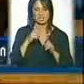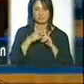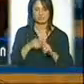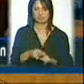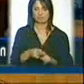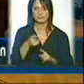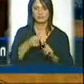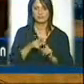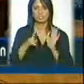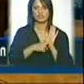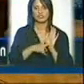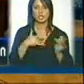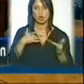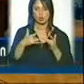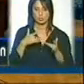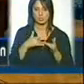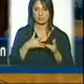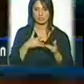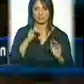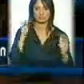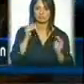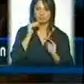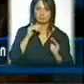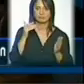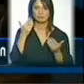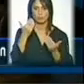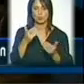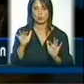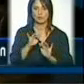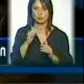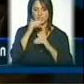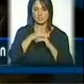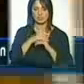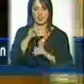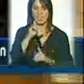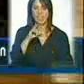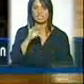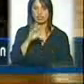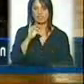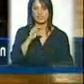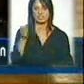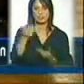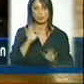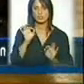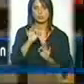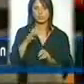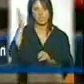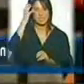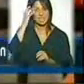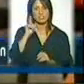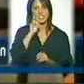ეძღვნება. ჩატარდება 7 კონცერტი, გამართება საოპერო და საფორტეპიანო მუსიკის საღამოები. ელისო ვირსალაძე და მოწვეული მუსიკოსები